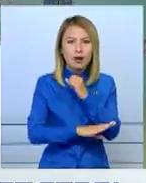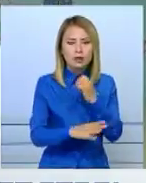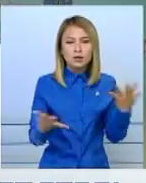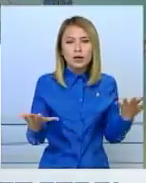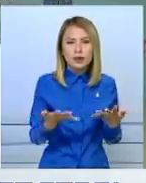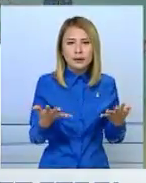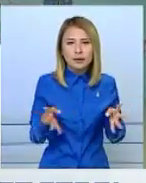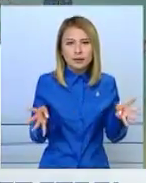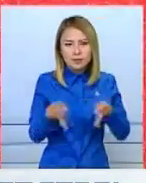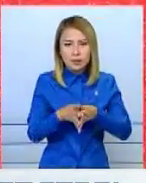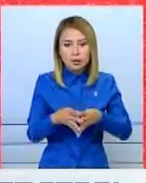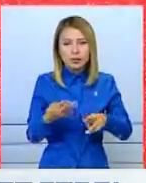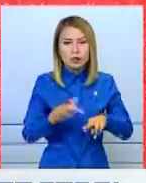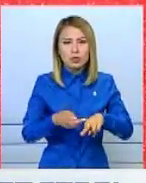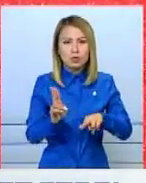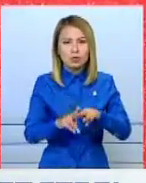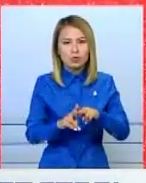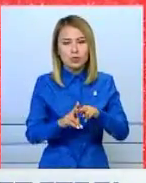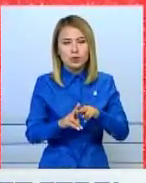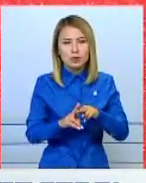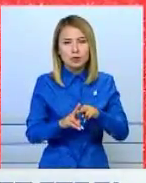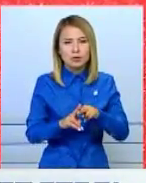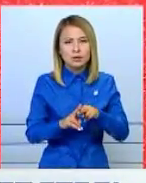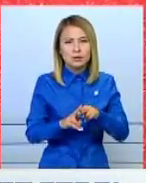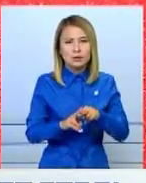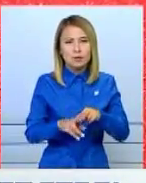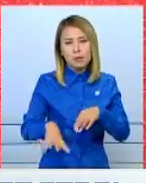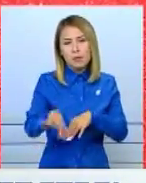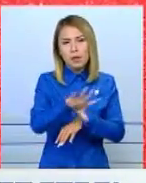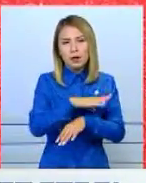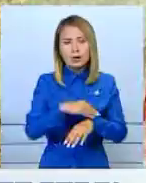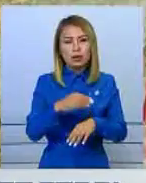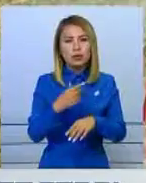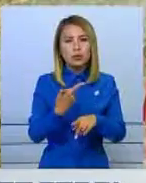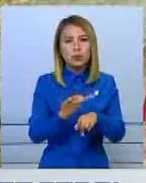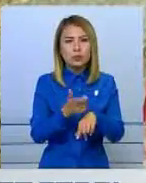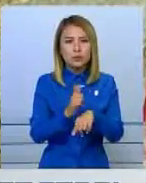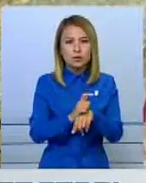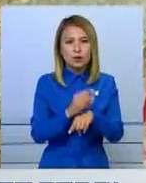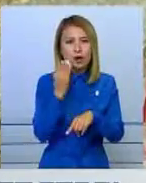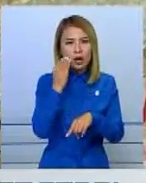және оның мынау ұштықтарының барлығының жақсы қалыпта